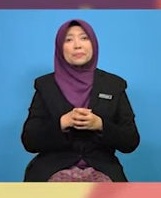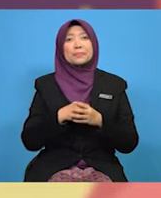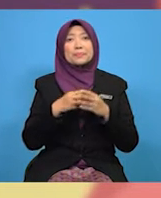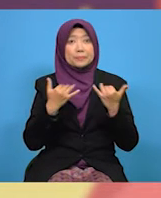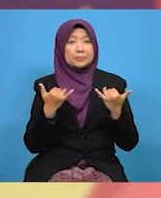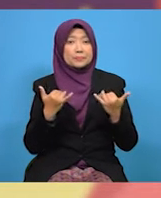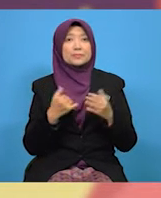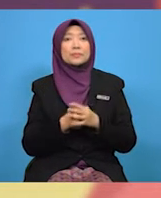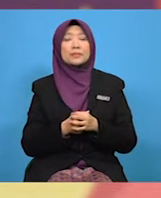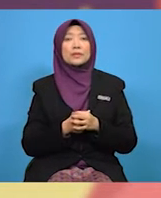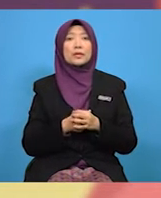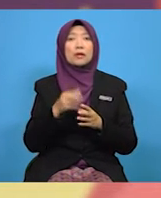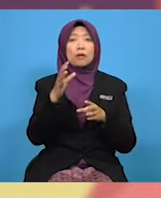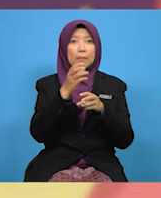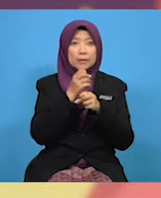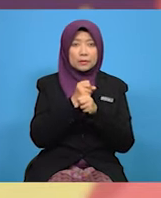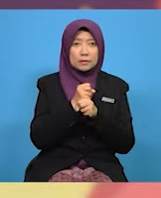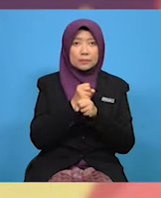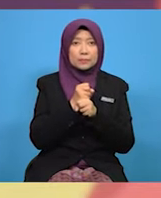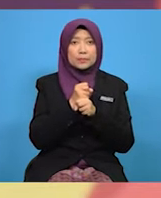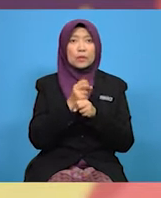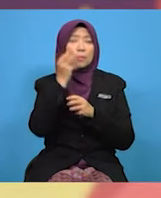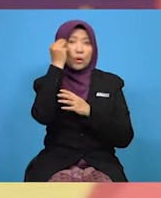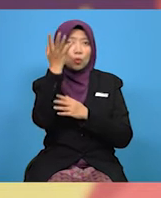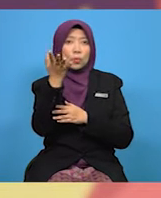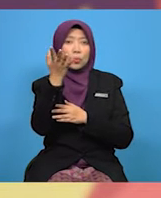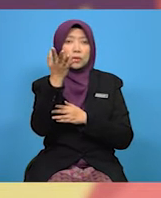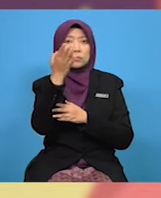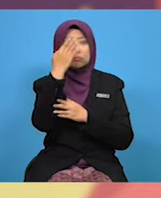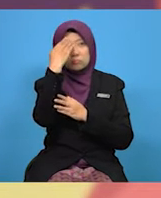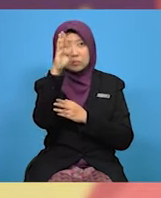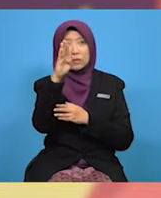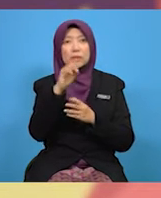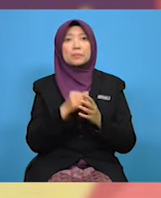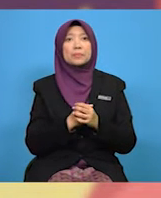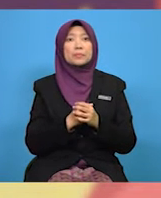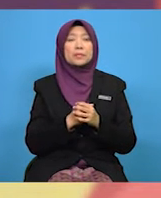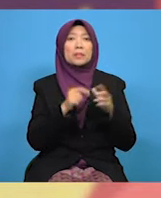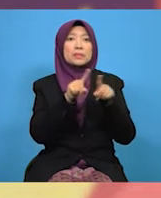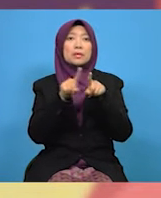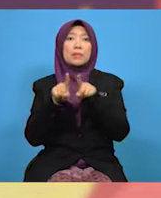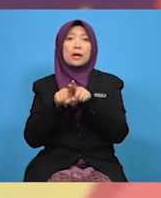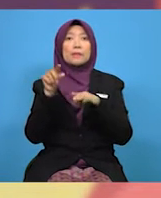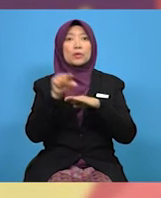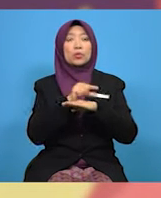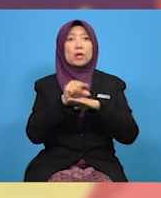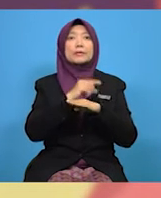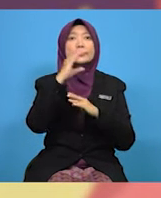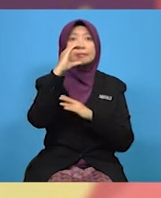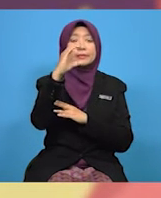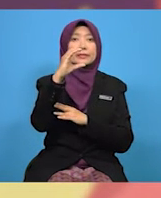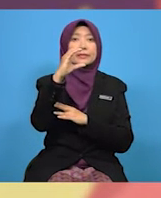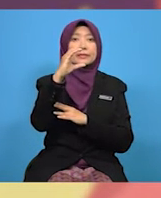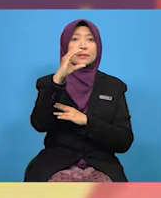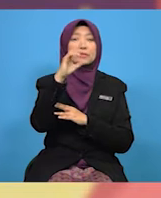disini kita akan dapati maklumat yang diberi adalah persamaan penggunaan yaitu